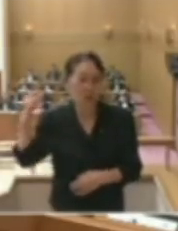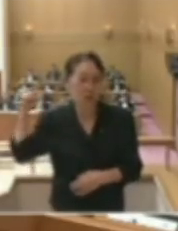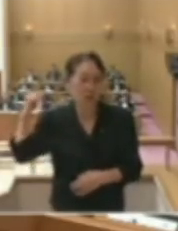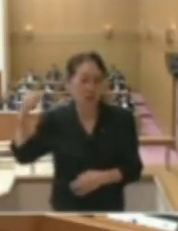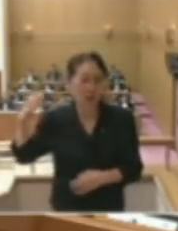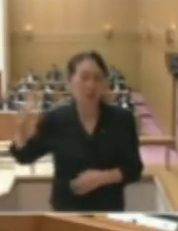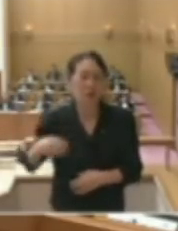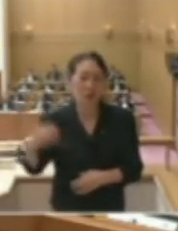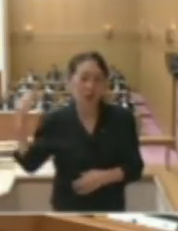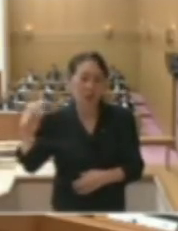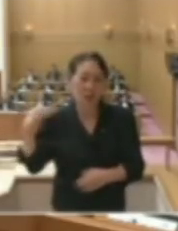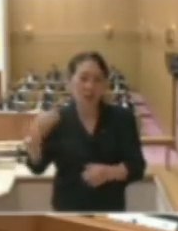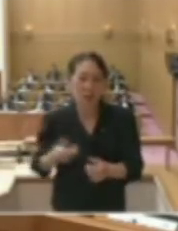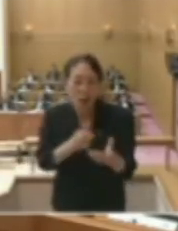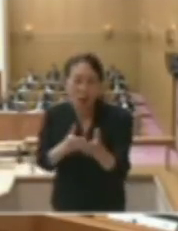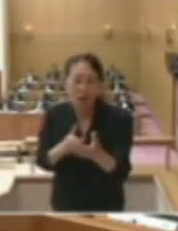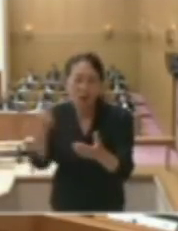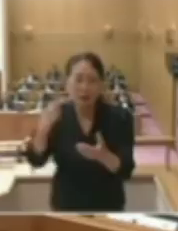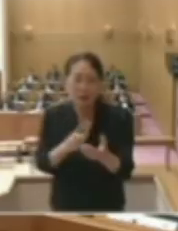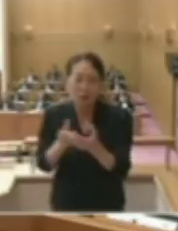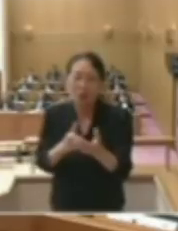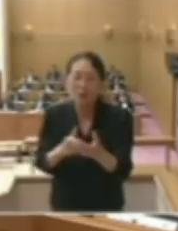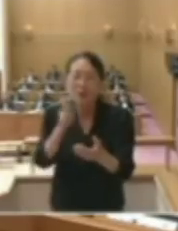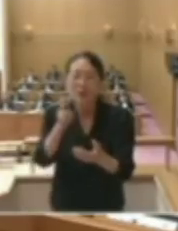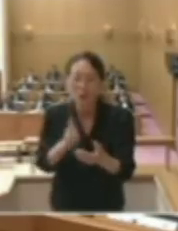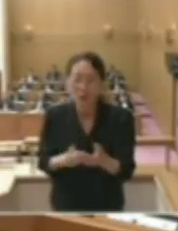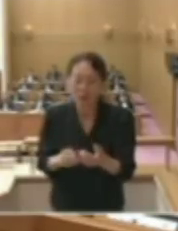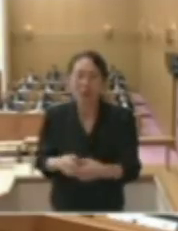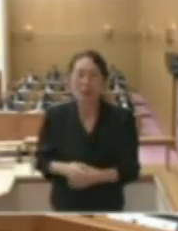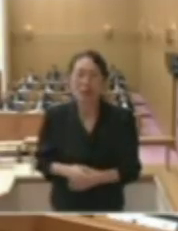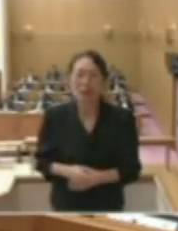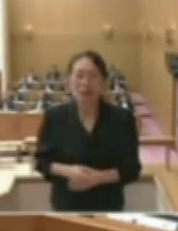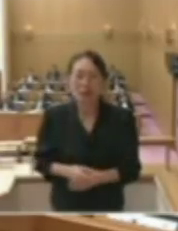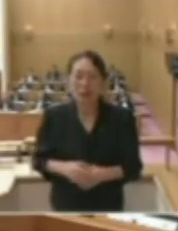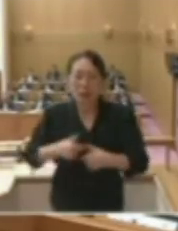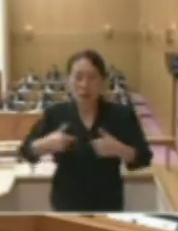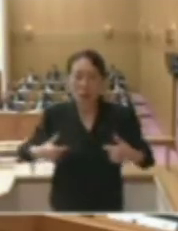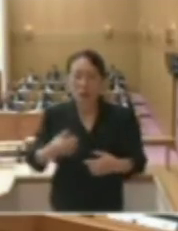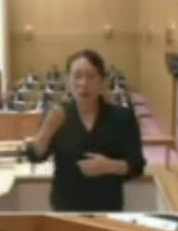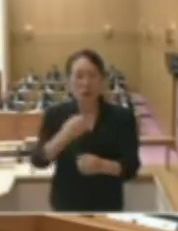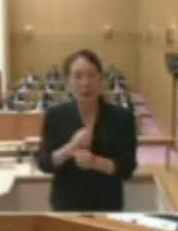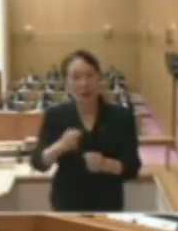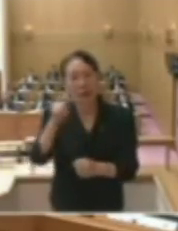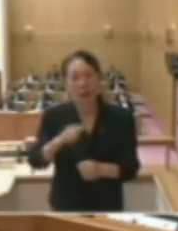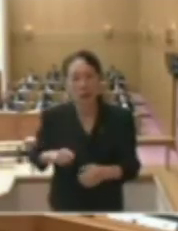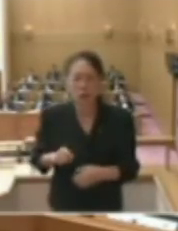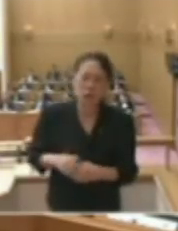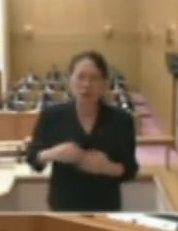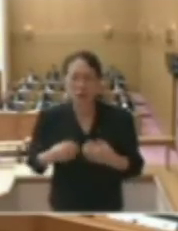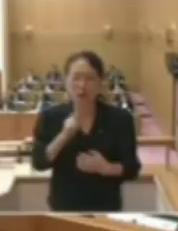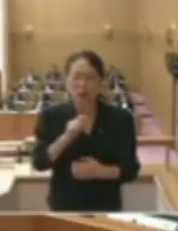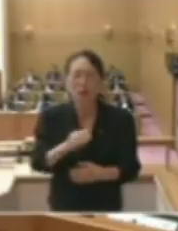後ろから背中を鉄砲で撃つ、こんな卑怯な奴らが堂々と言い切らん人間が何をうじうじ言ってん